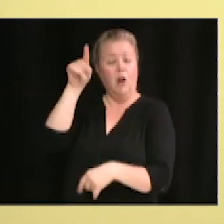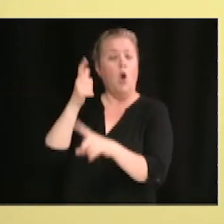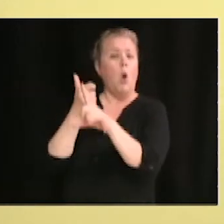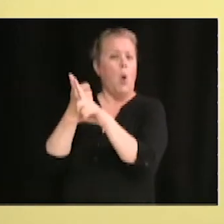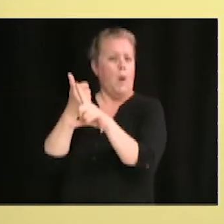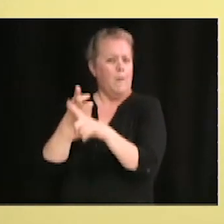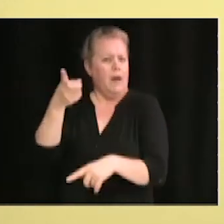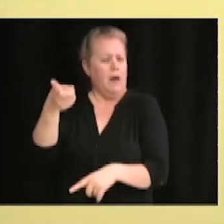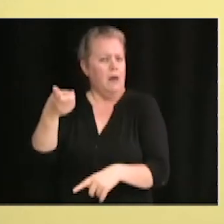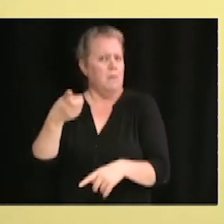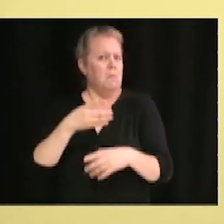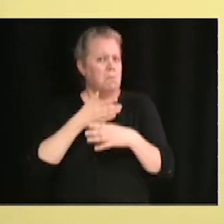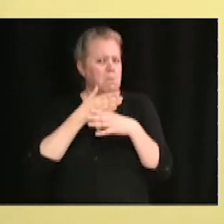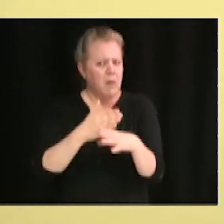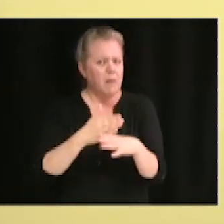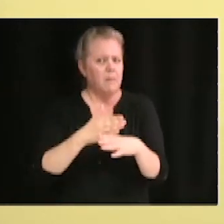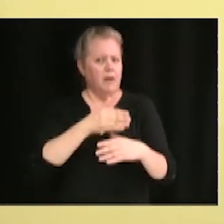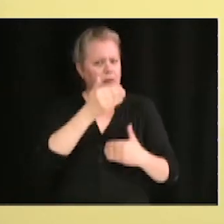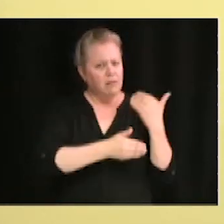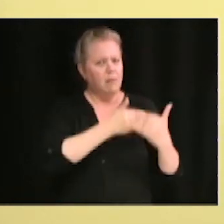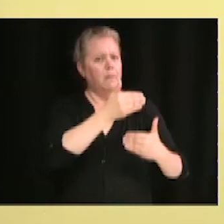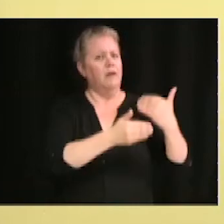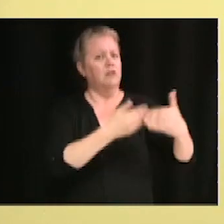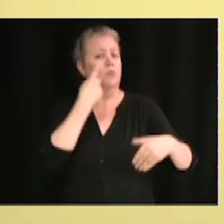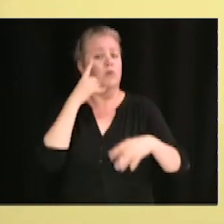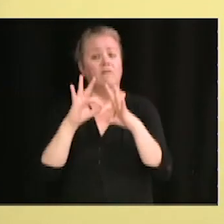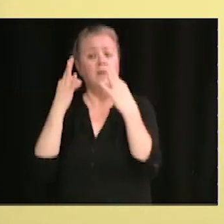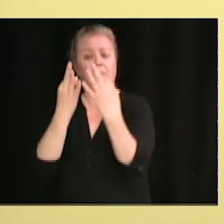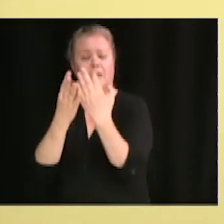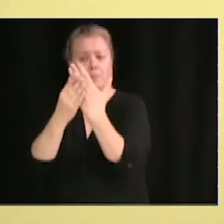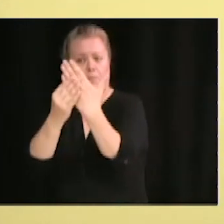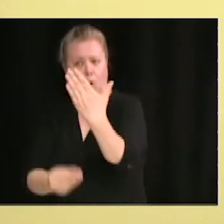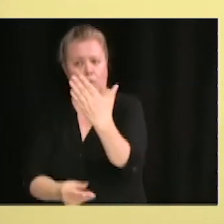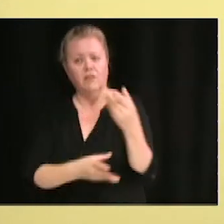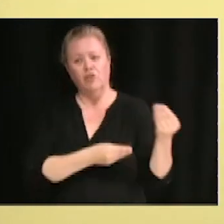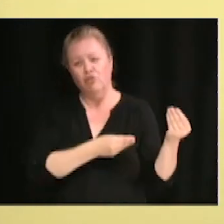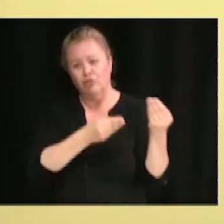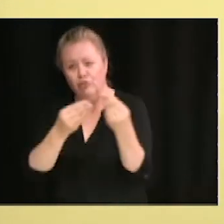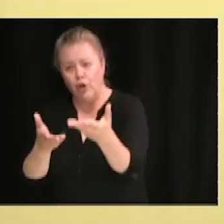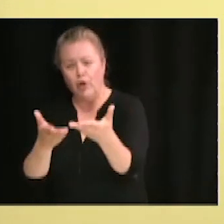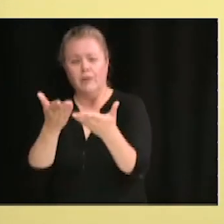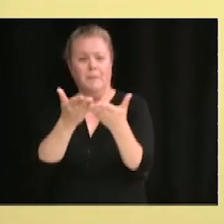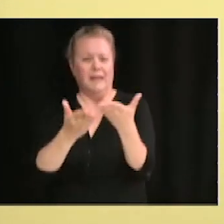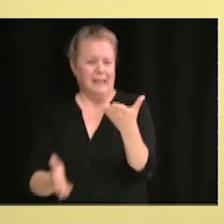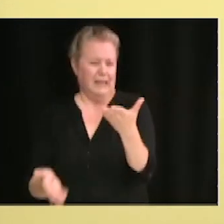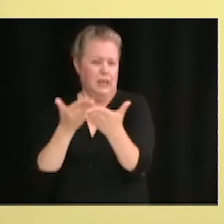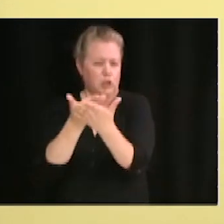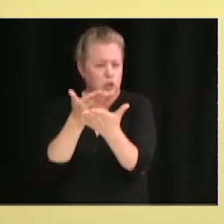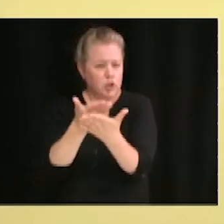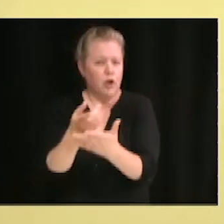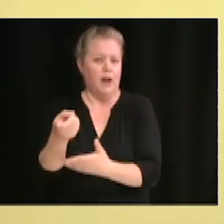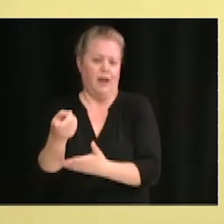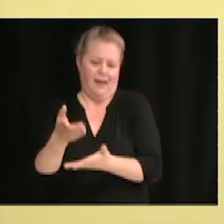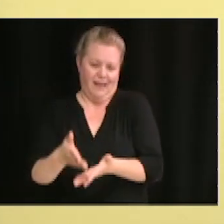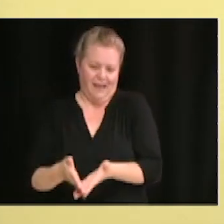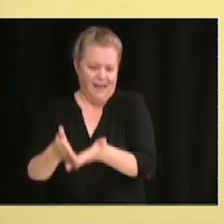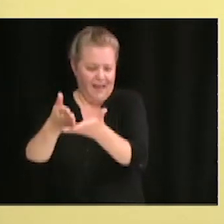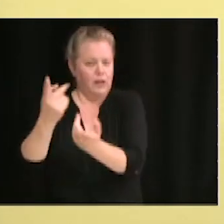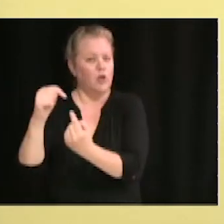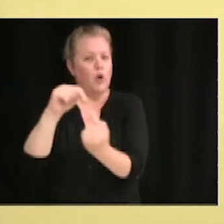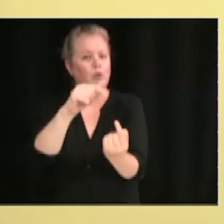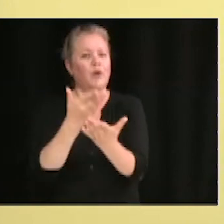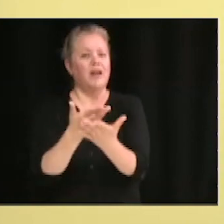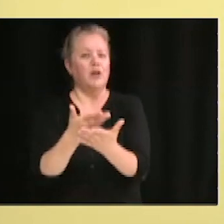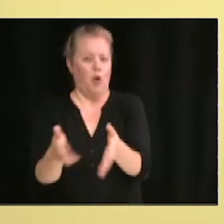plus vulnérables des fournitures scolaires pour pouvoir favoriser l'entrée à l'école. Alors cette année, l'année